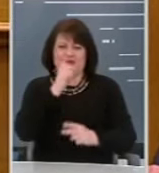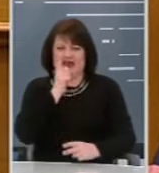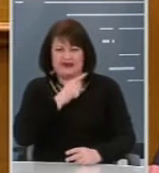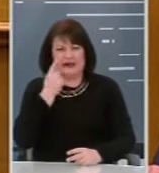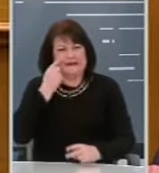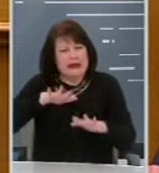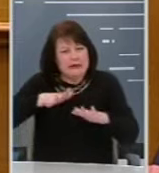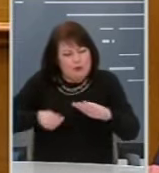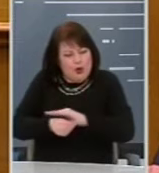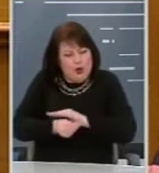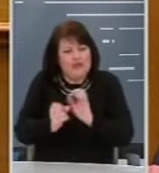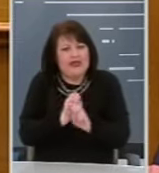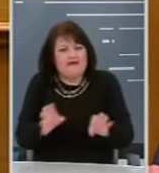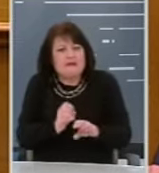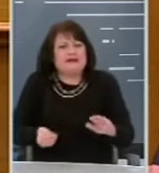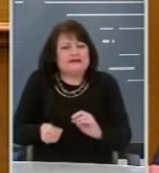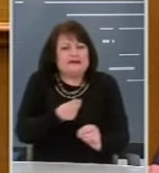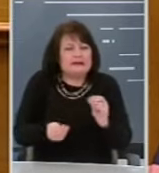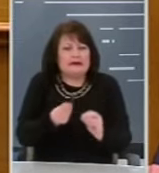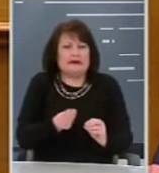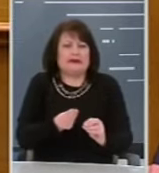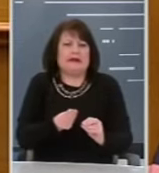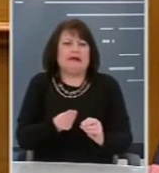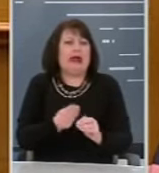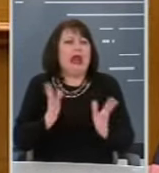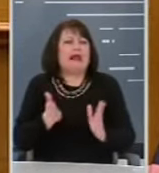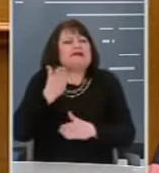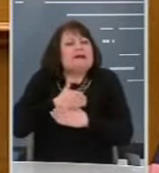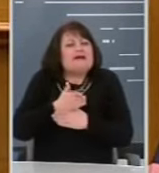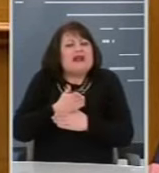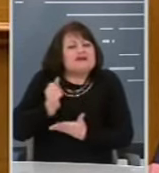χρηματοδοτήσεις διαφήμισης και άλλες αφανείς χορηγίες